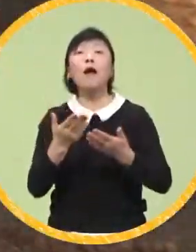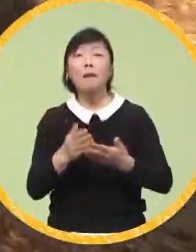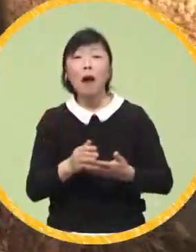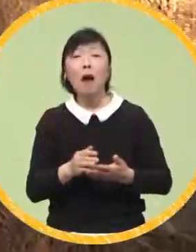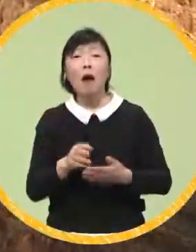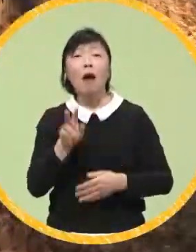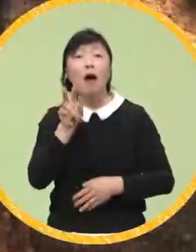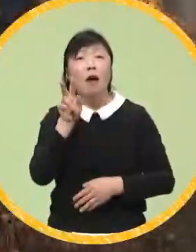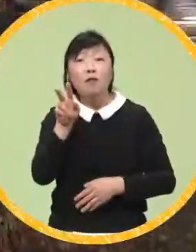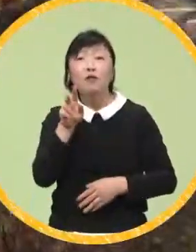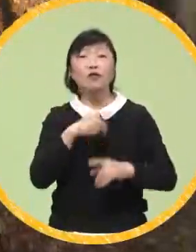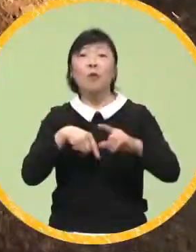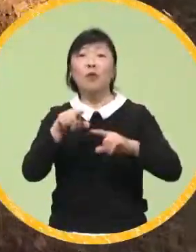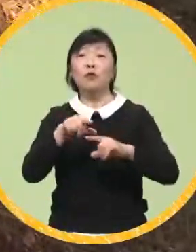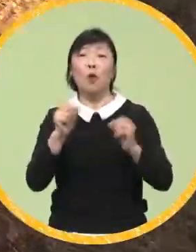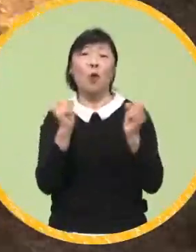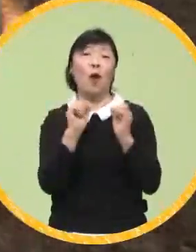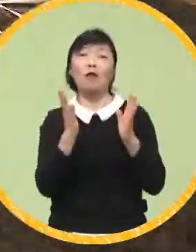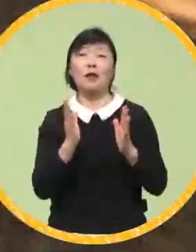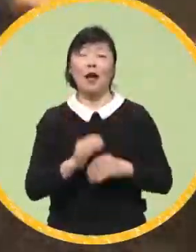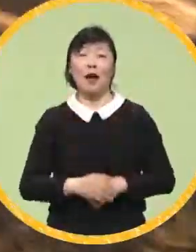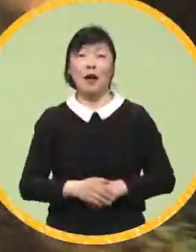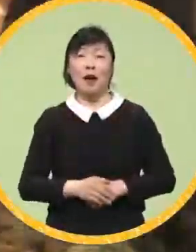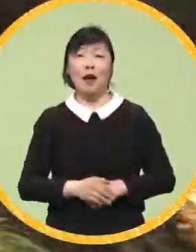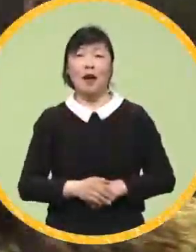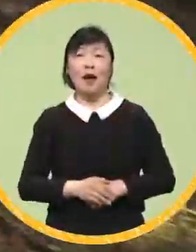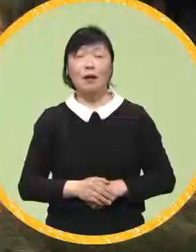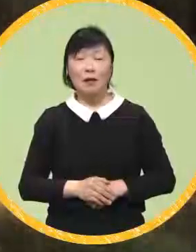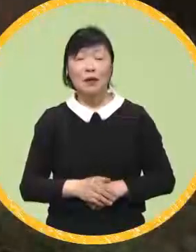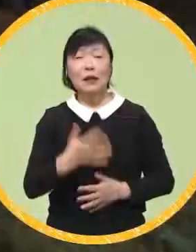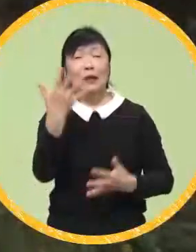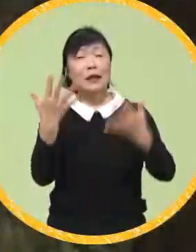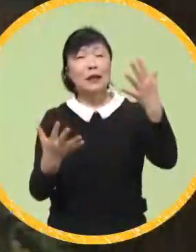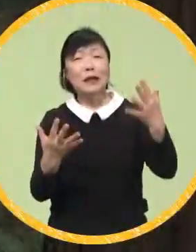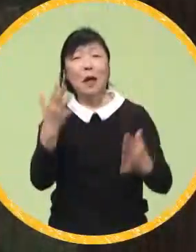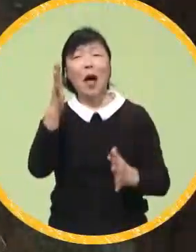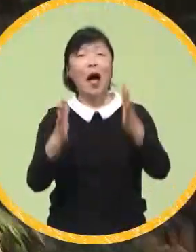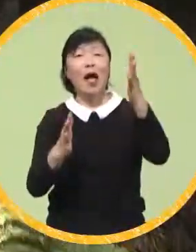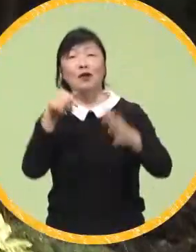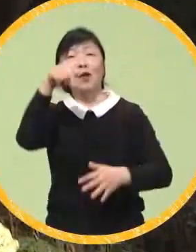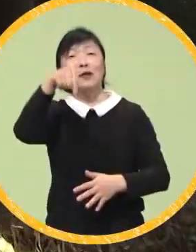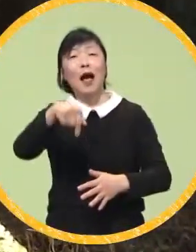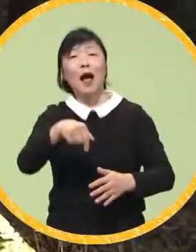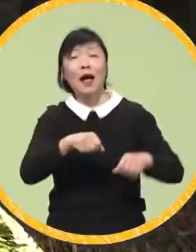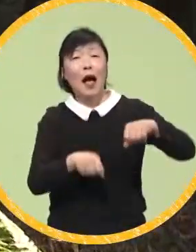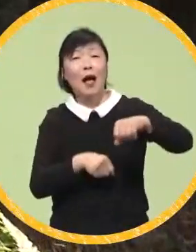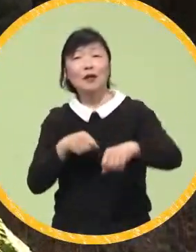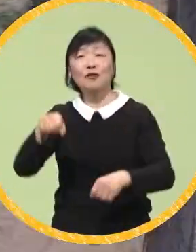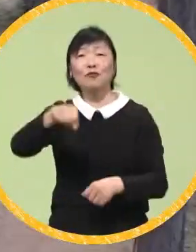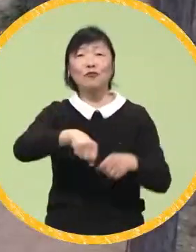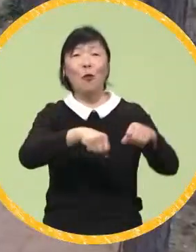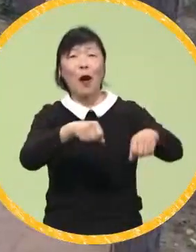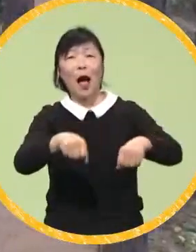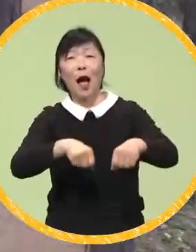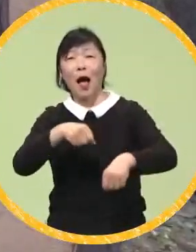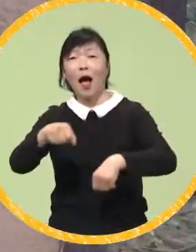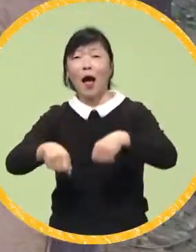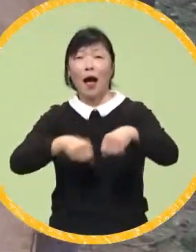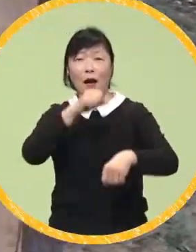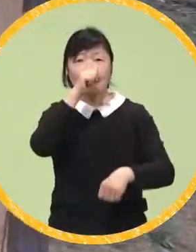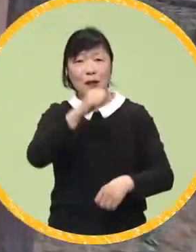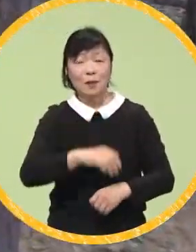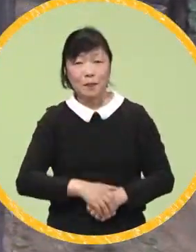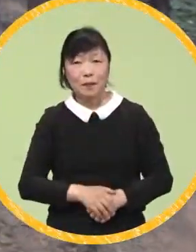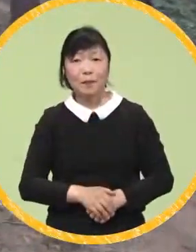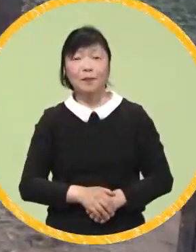てる怖くないっ自然の中を走るっていうのがまたいいですよもち良さそうそうこれ本当